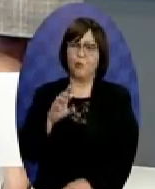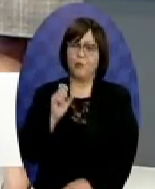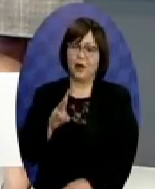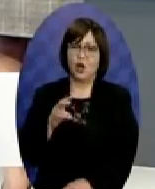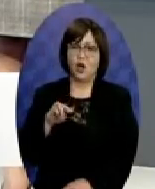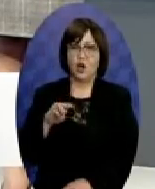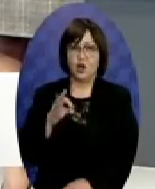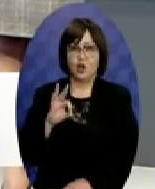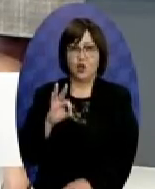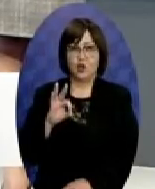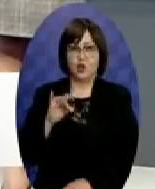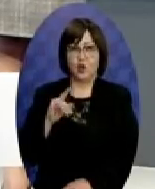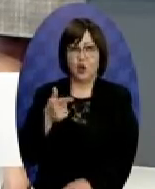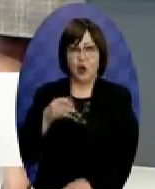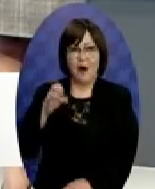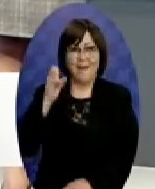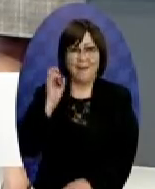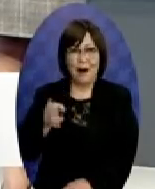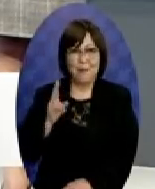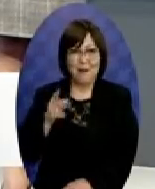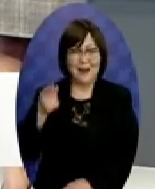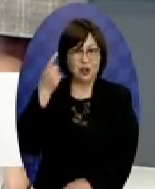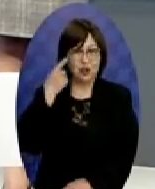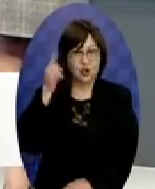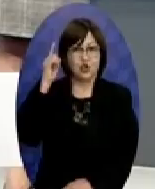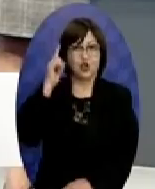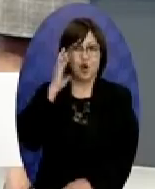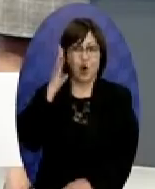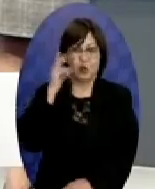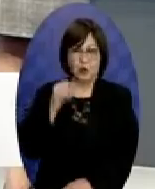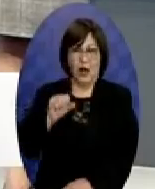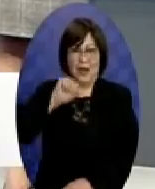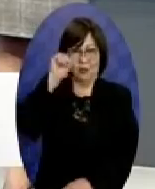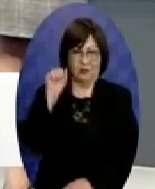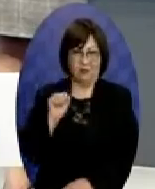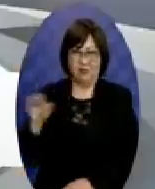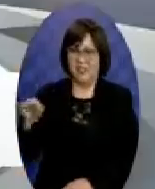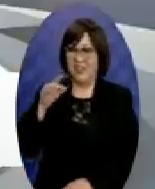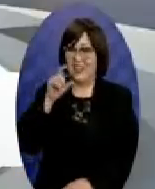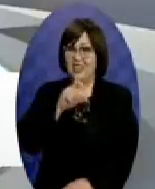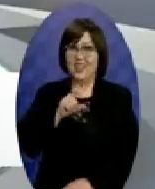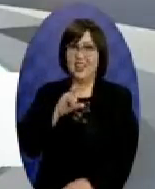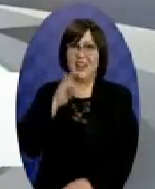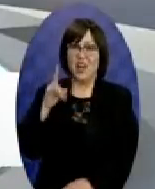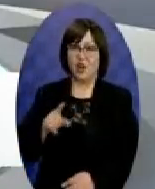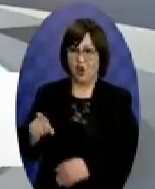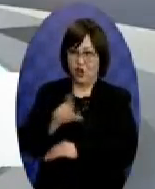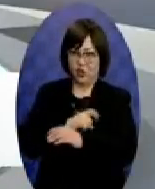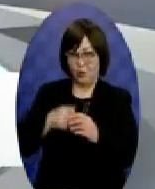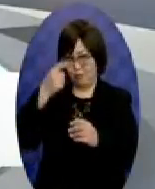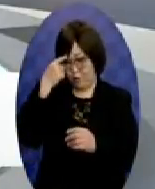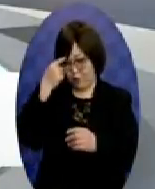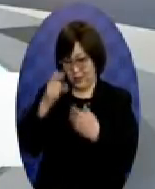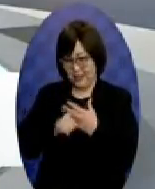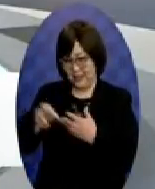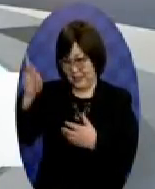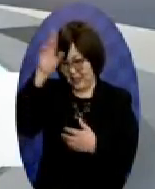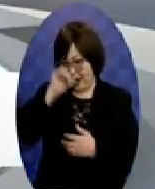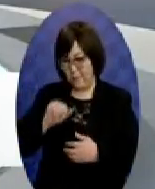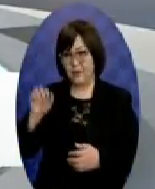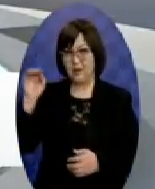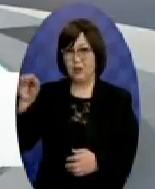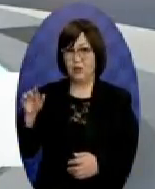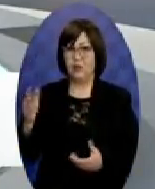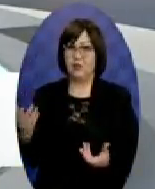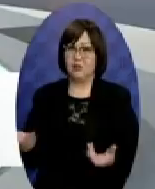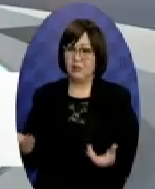за зохиогч нь бол асуудлыг хөндөөд ирээний тех одоо Монголын консулт хандсан байна. Гэвч одоо тодорхой хариу шийдвэр